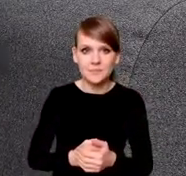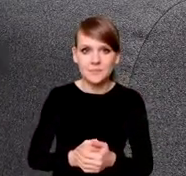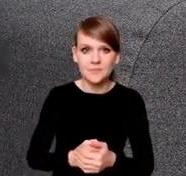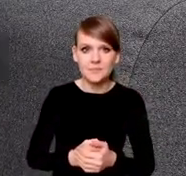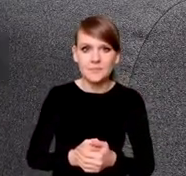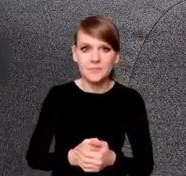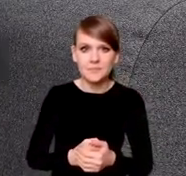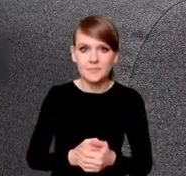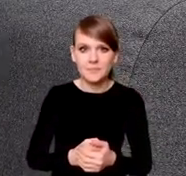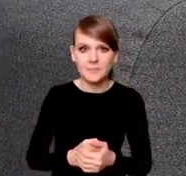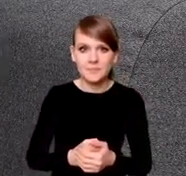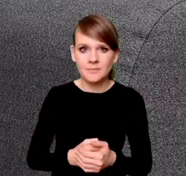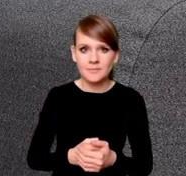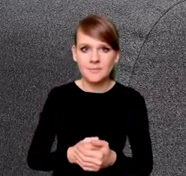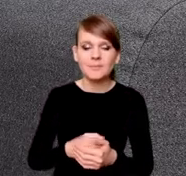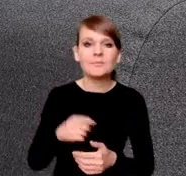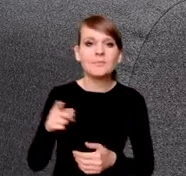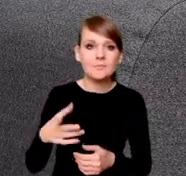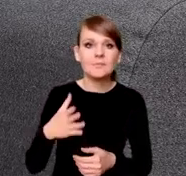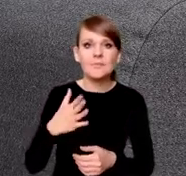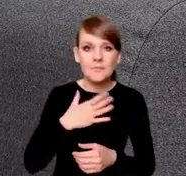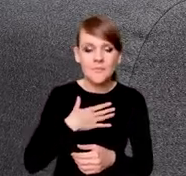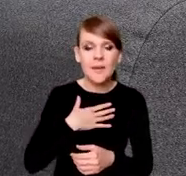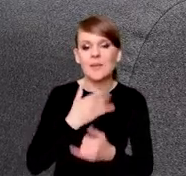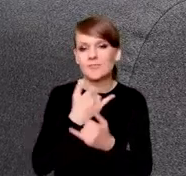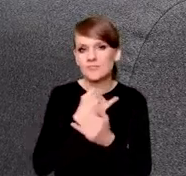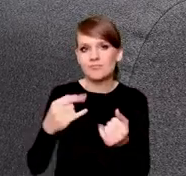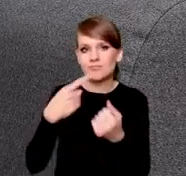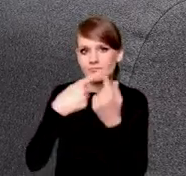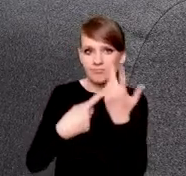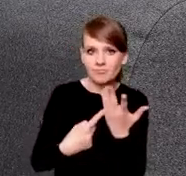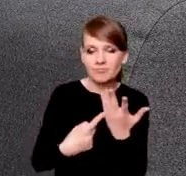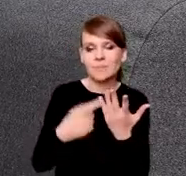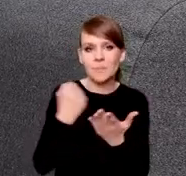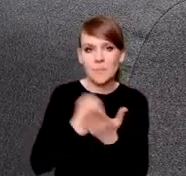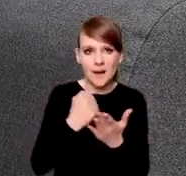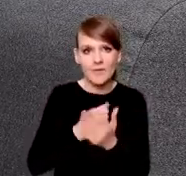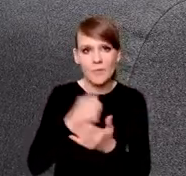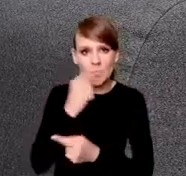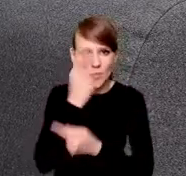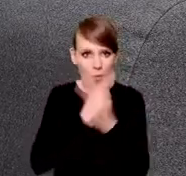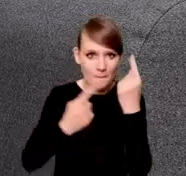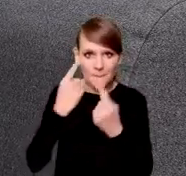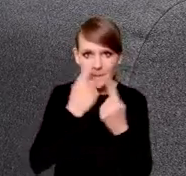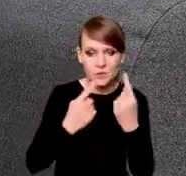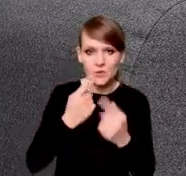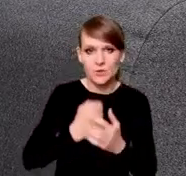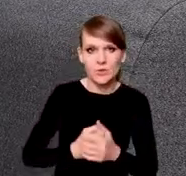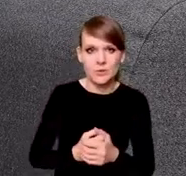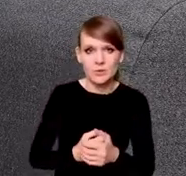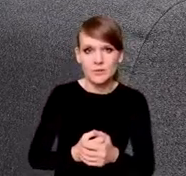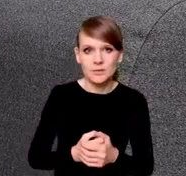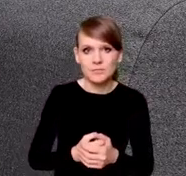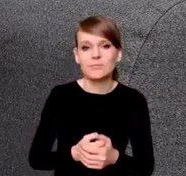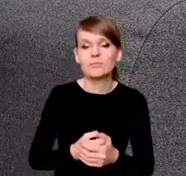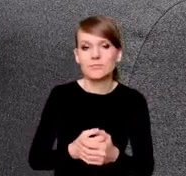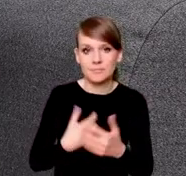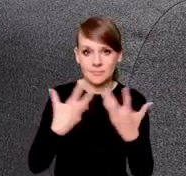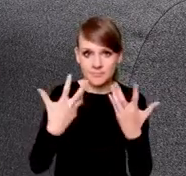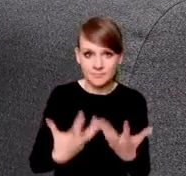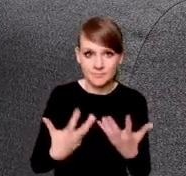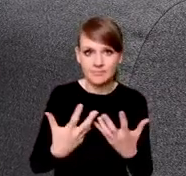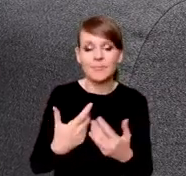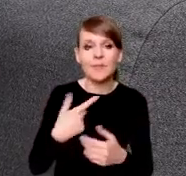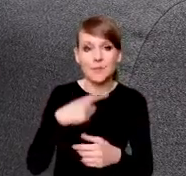obszary, nad którymi musimy pomyśleć, konkretne kwestie, które powinniśmy wziąć pod uwagę, chcąc być uczelniami społecznie